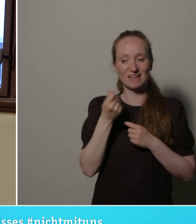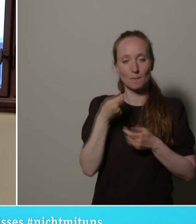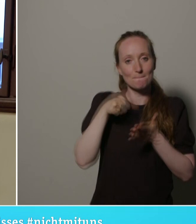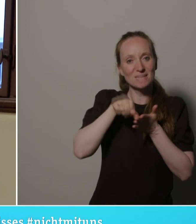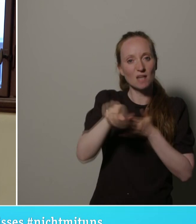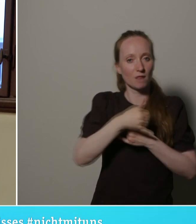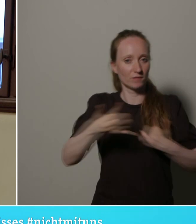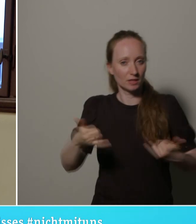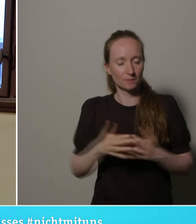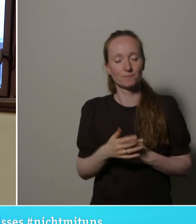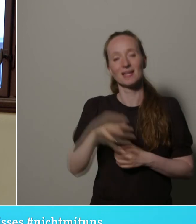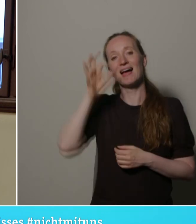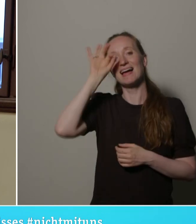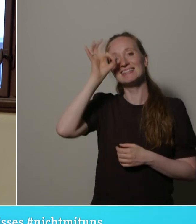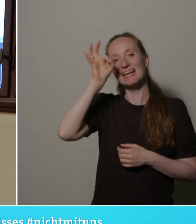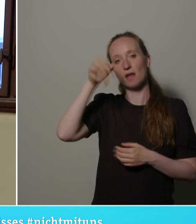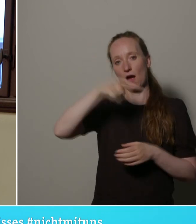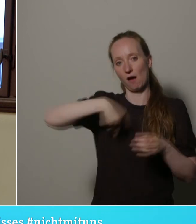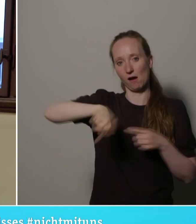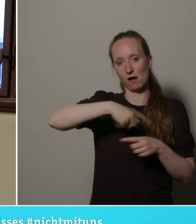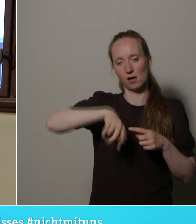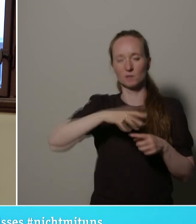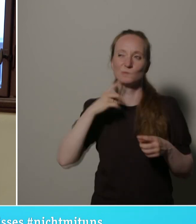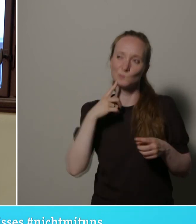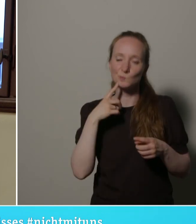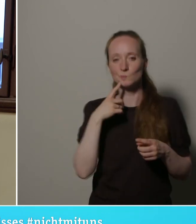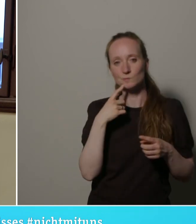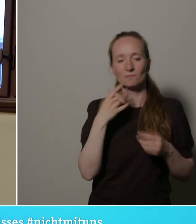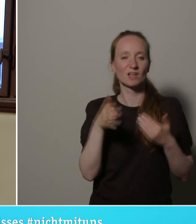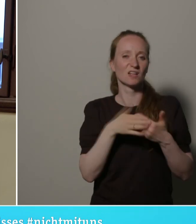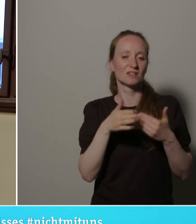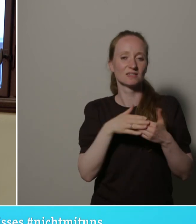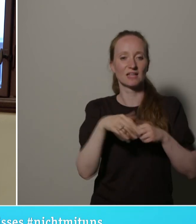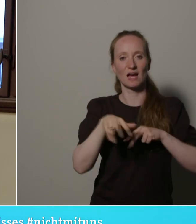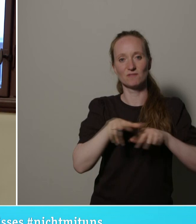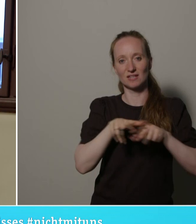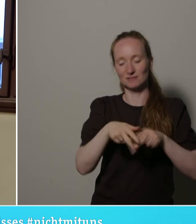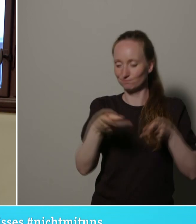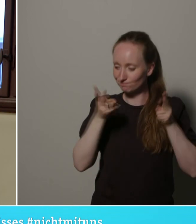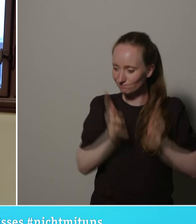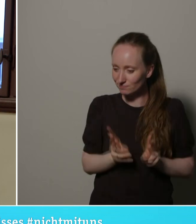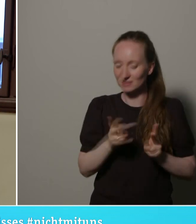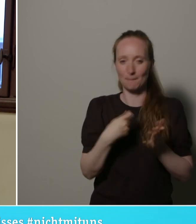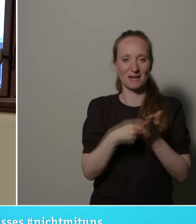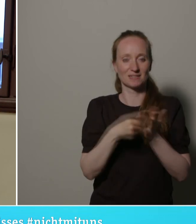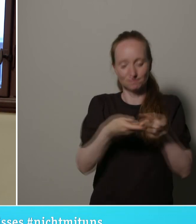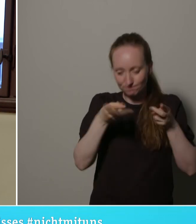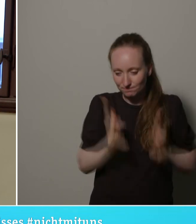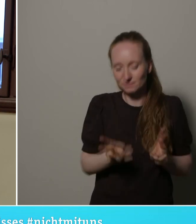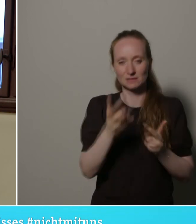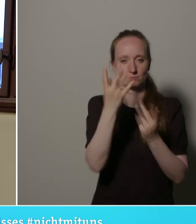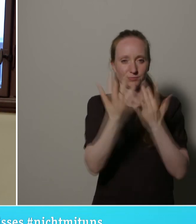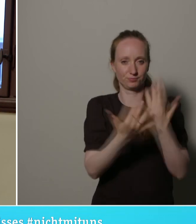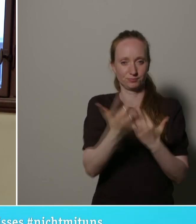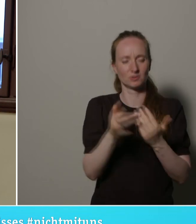der wenigen Städte, wo tatsächlich mal die Preiselastizitäten im Nahverkehr ausgerechnet wurden. Also die Studie kann man auch